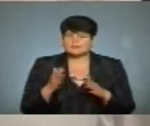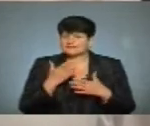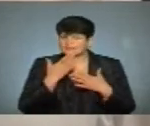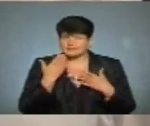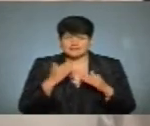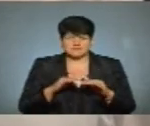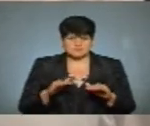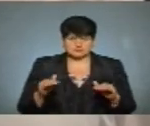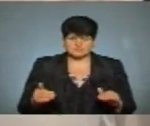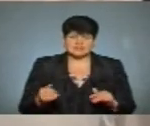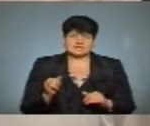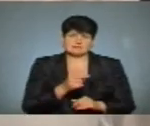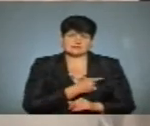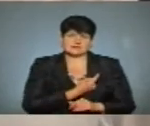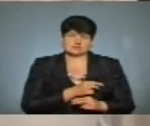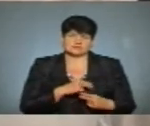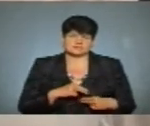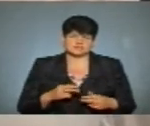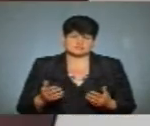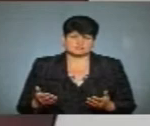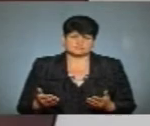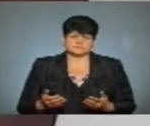дітей та медичних працівників.